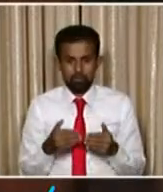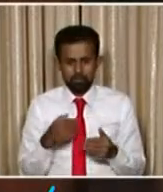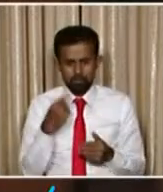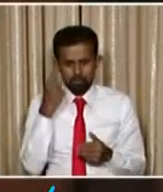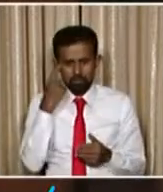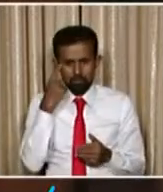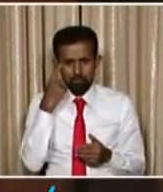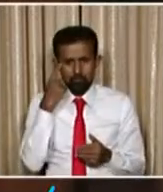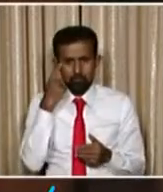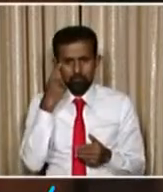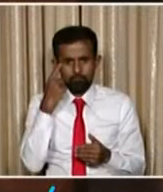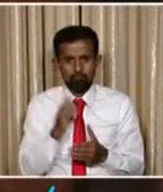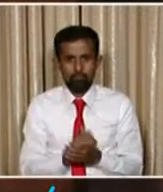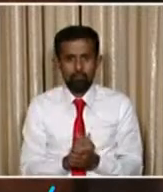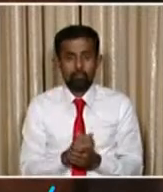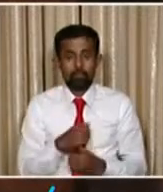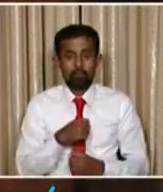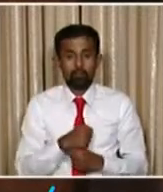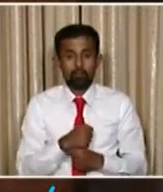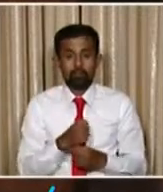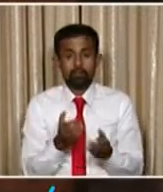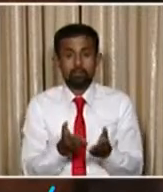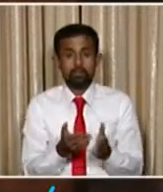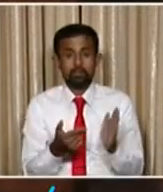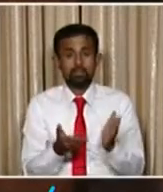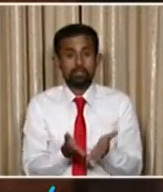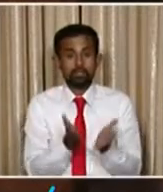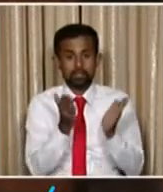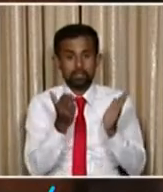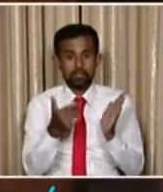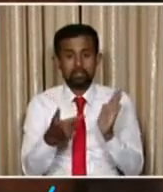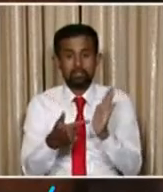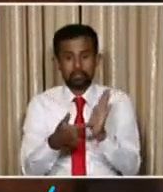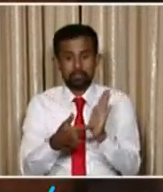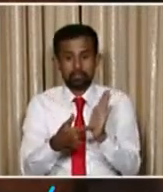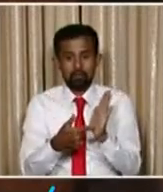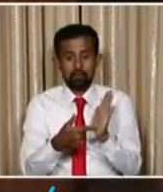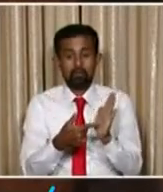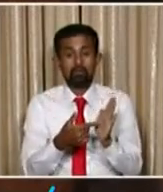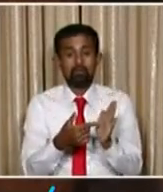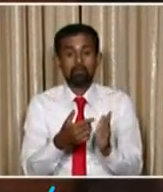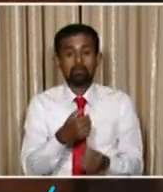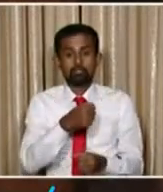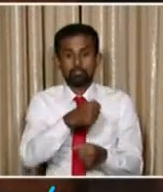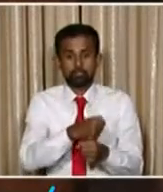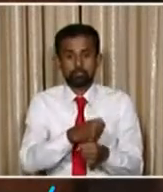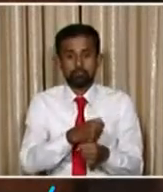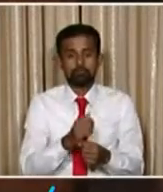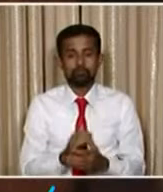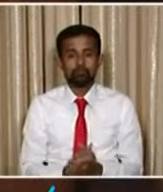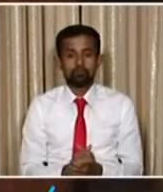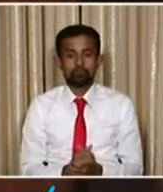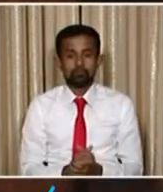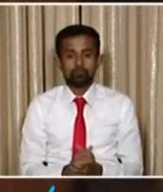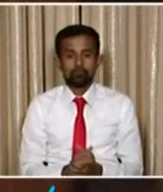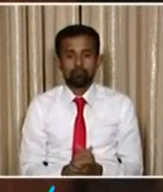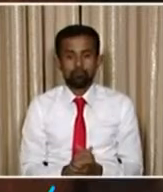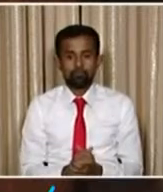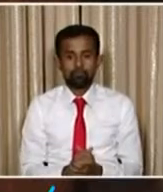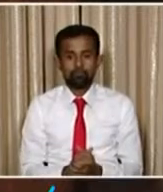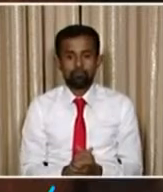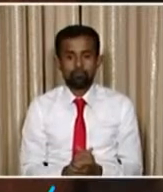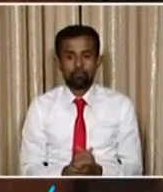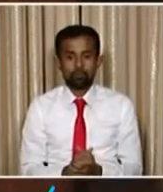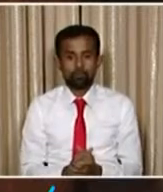විදිහට the government of India, the Tamil Nadu government, thankful to the chief minister, is spending almost 60 to 80,000 rupees